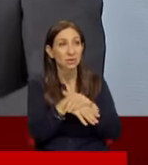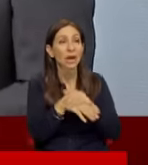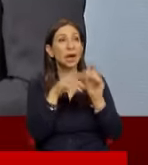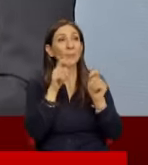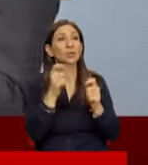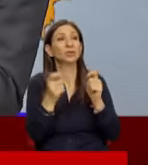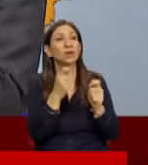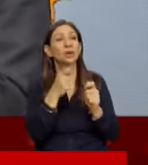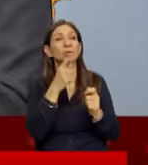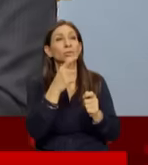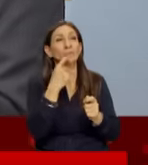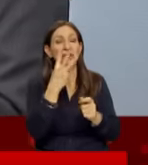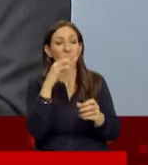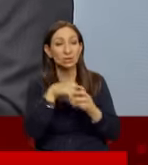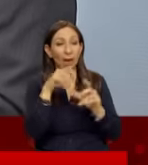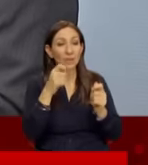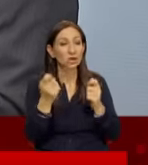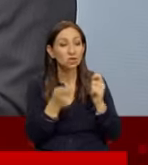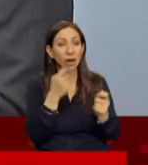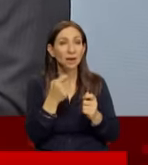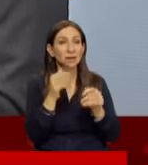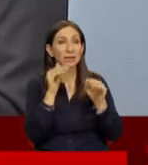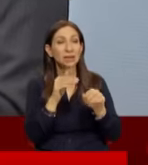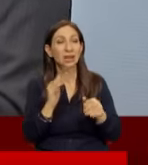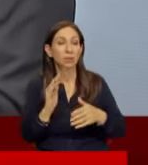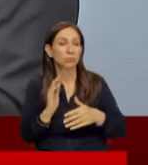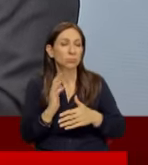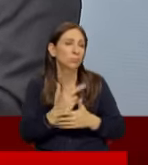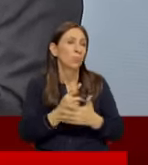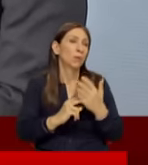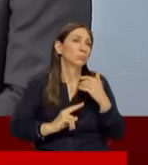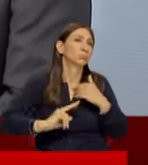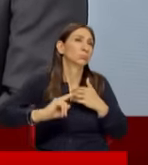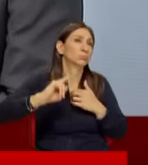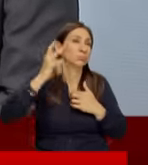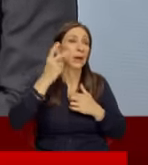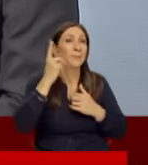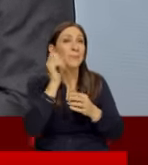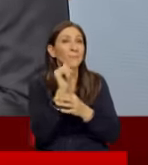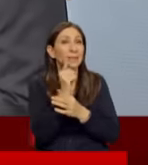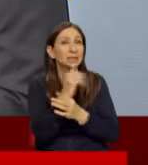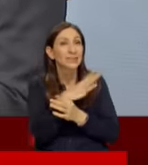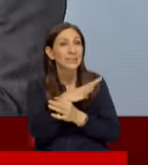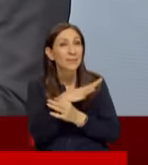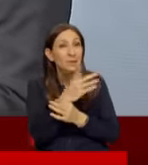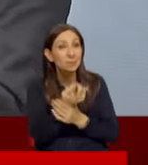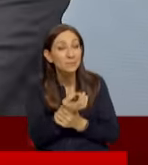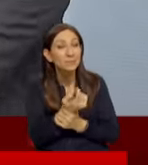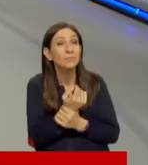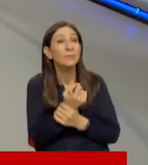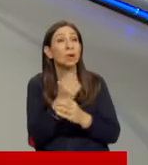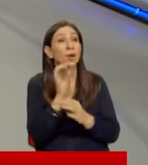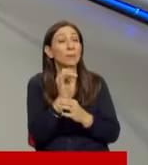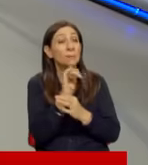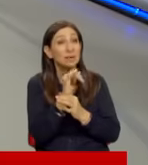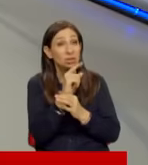yaptığı işler, o birkaç yıllık içerisinde yaptığı işler destek toplamış ki bu şekilde gelmiş. Bir Bilecik isteyebilir miyim ben? Bilecik'te, önemli, Bilecik